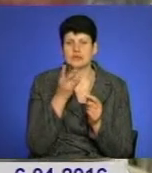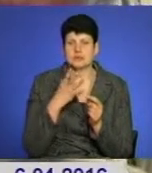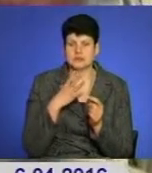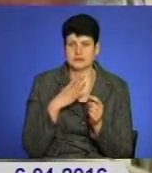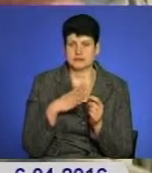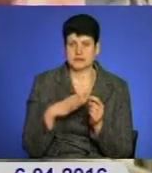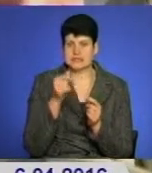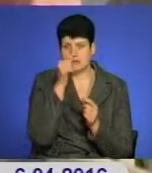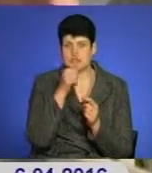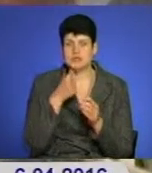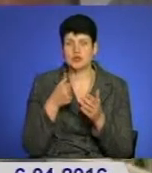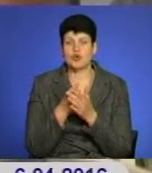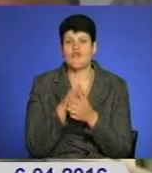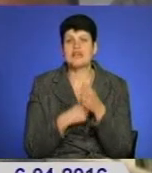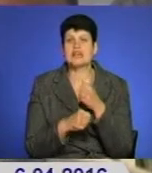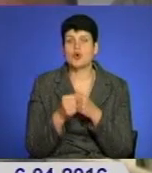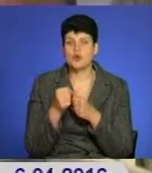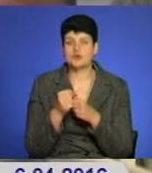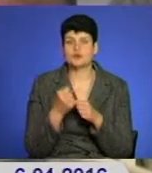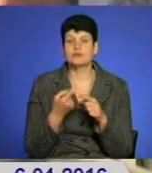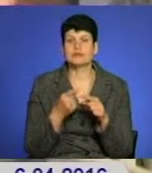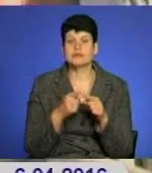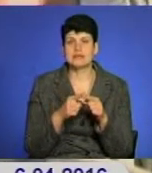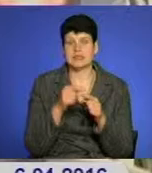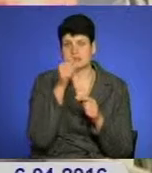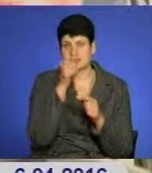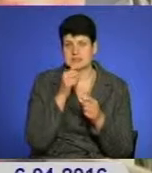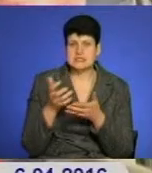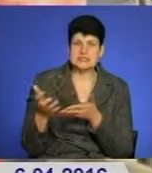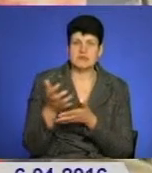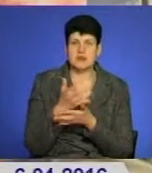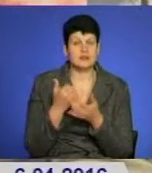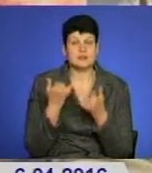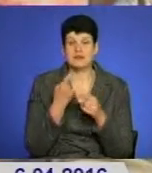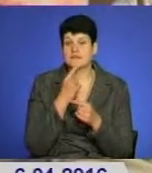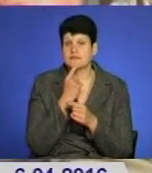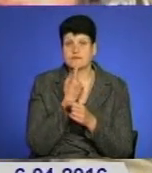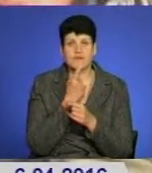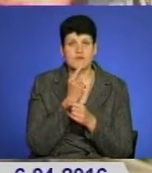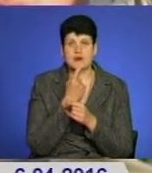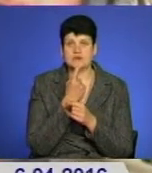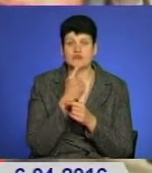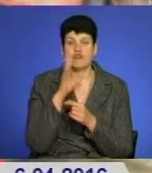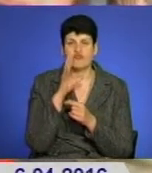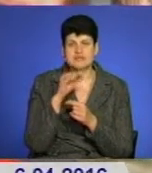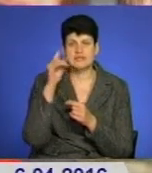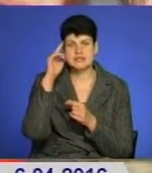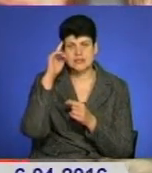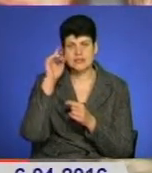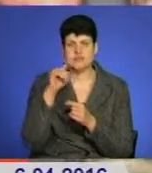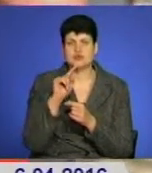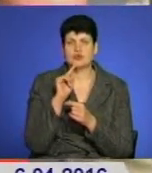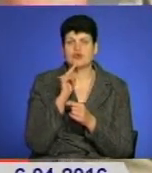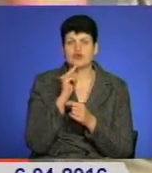цей місяць до Великодня. Тому ми цілий місяць збирали, зараз дуже тяжко вже, бо вже всі ми знаємо, що